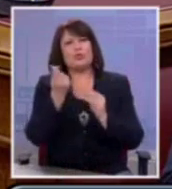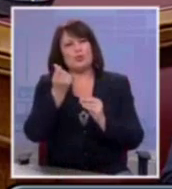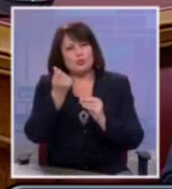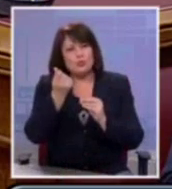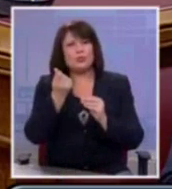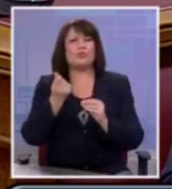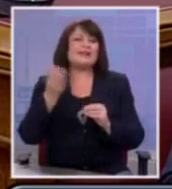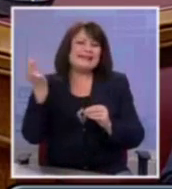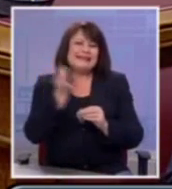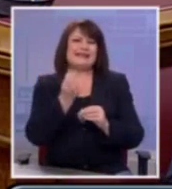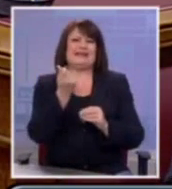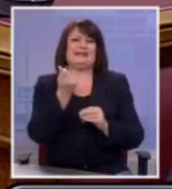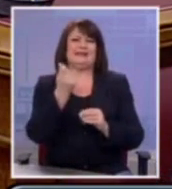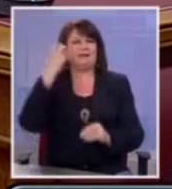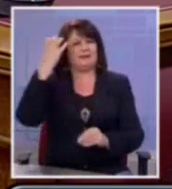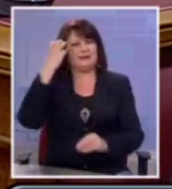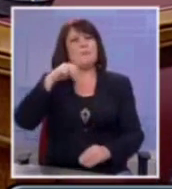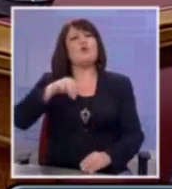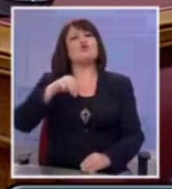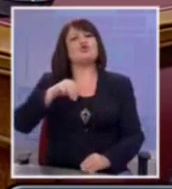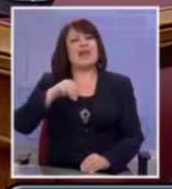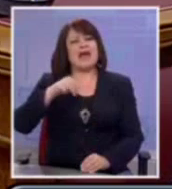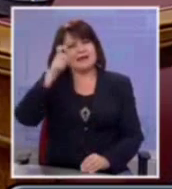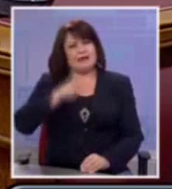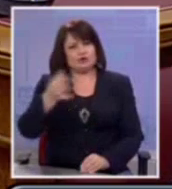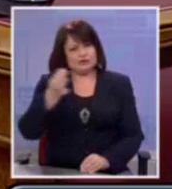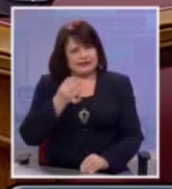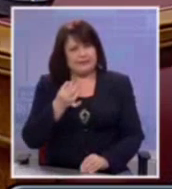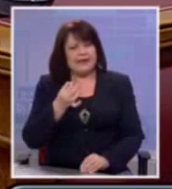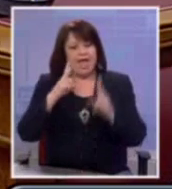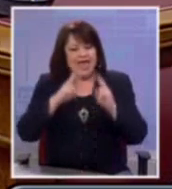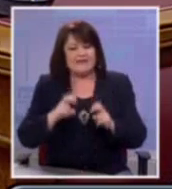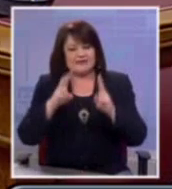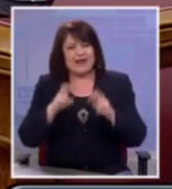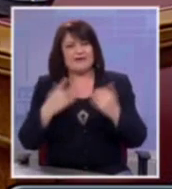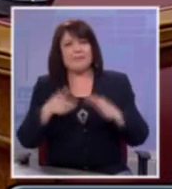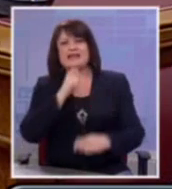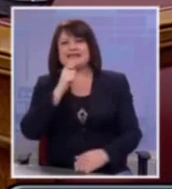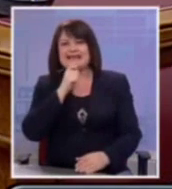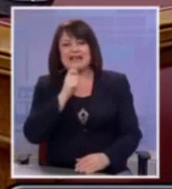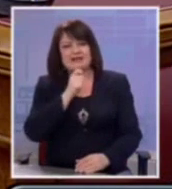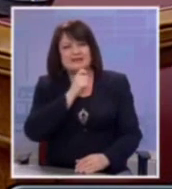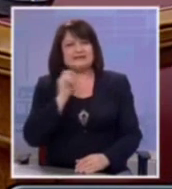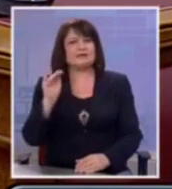κύριο Πολ Μπλουστάιν, ο οποίος έκανε την ερευνά του, πήρε συνεντεύξεις.